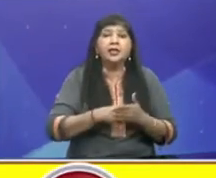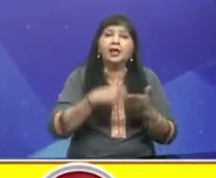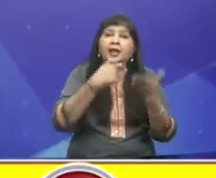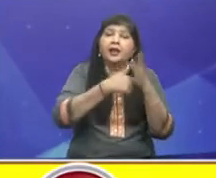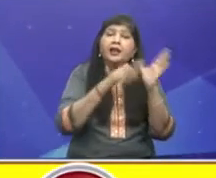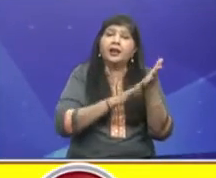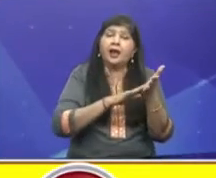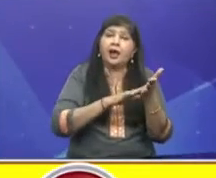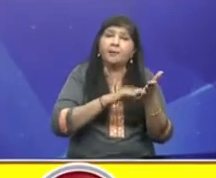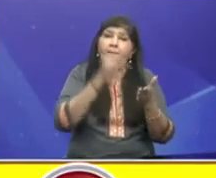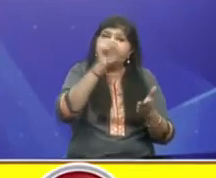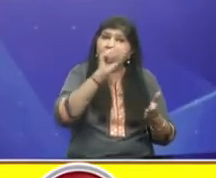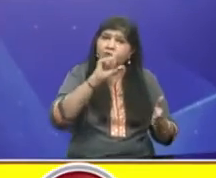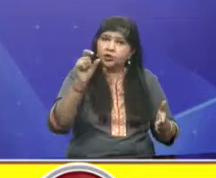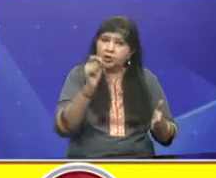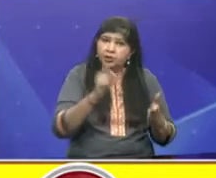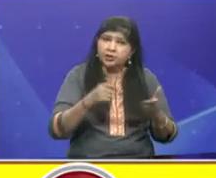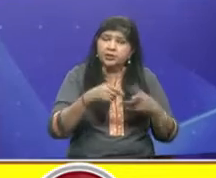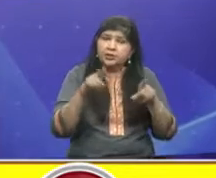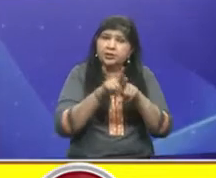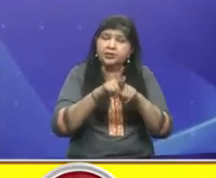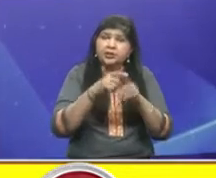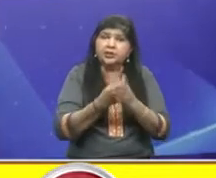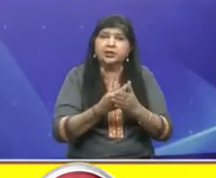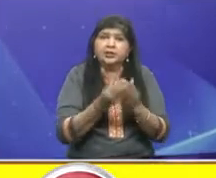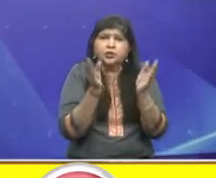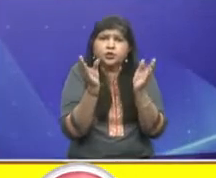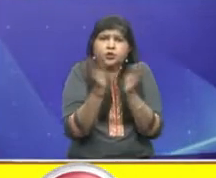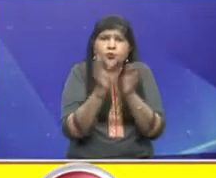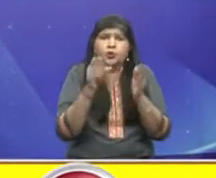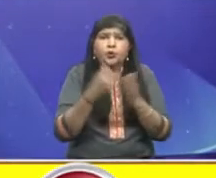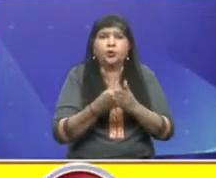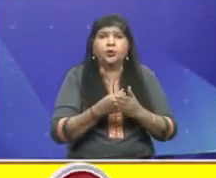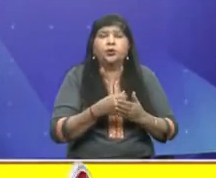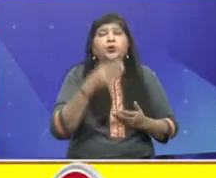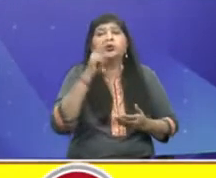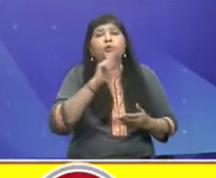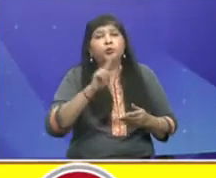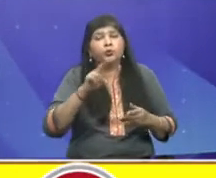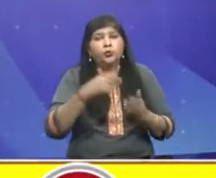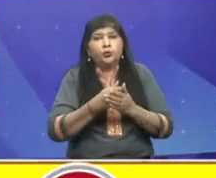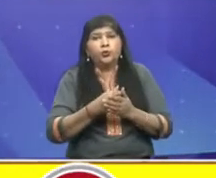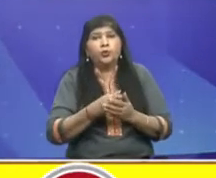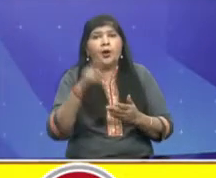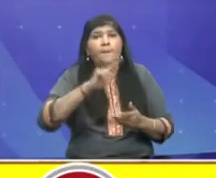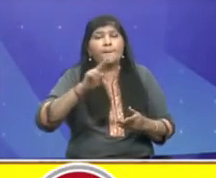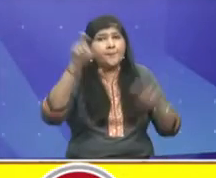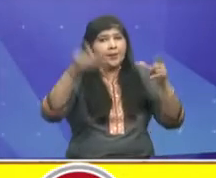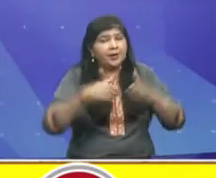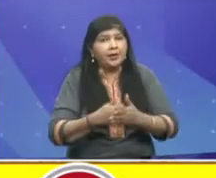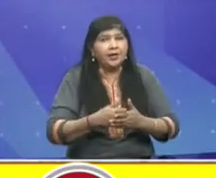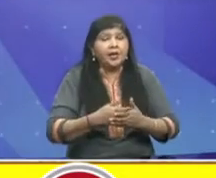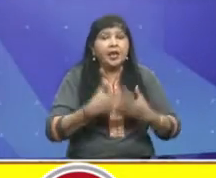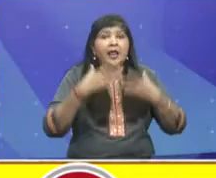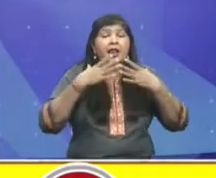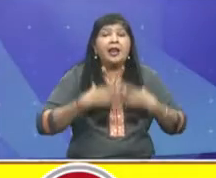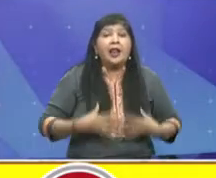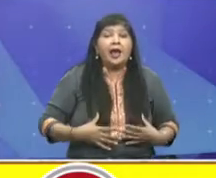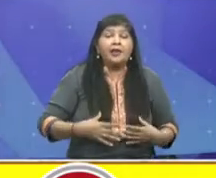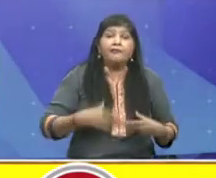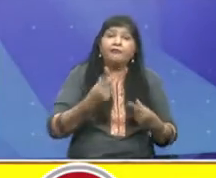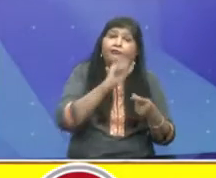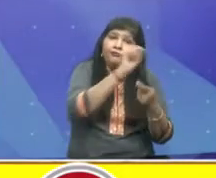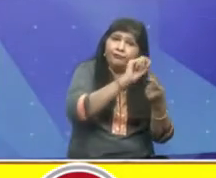उन्होंने स्केच तैयार किए, जिसमें संक्षेप में दोनों महापुरुषों की जीवनी को भी उकेरा गया